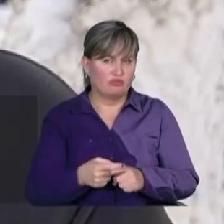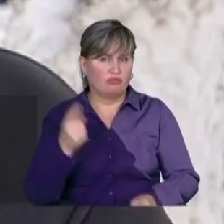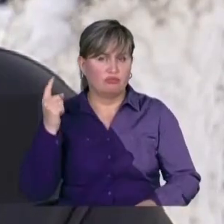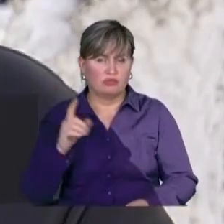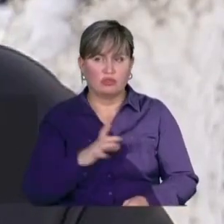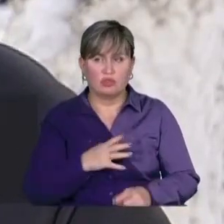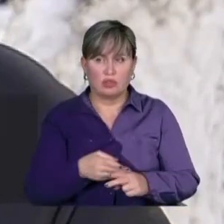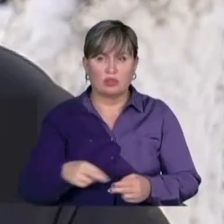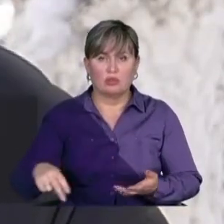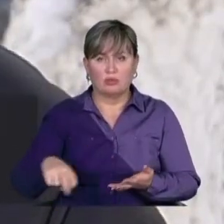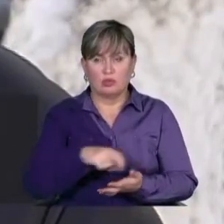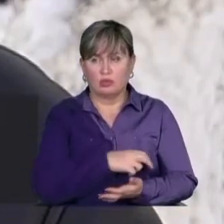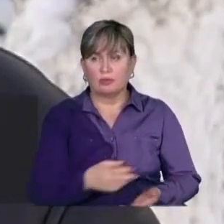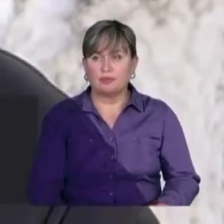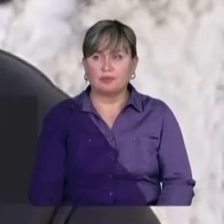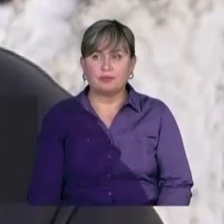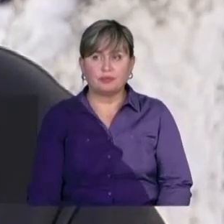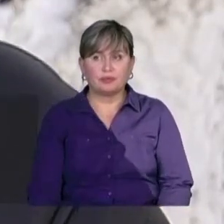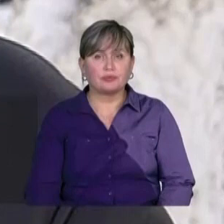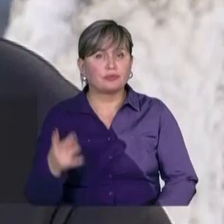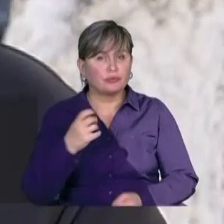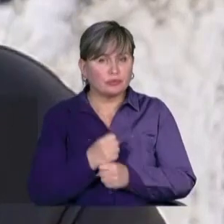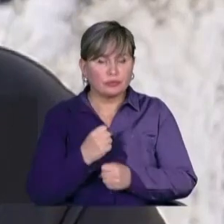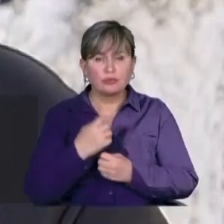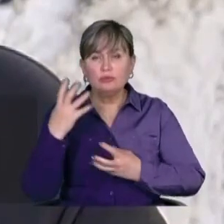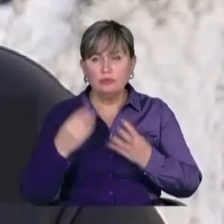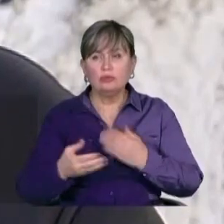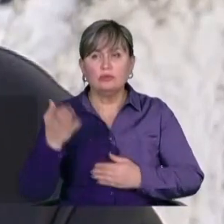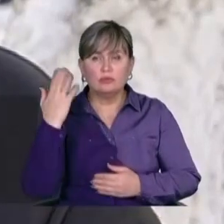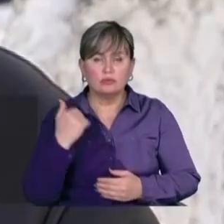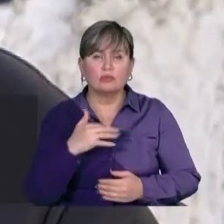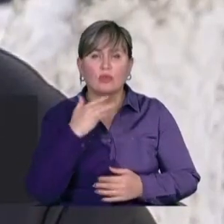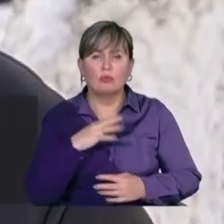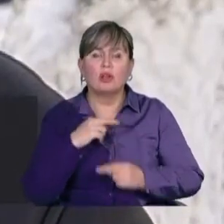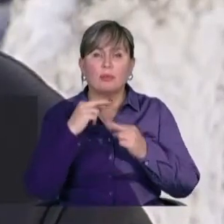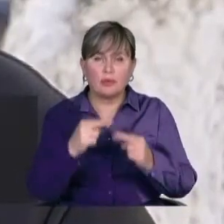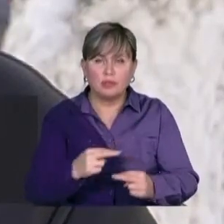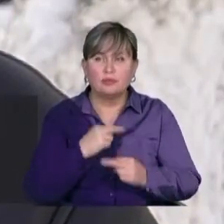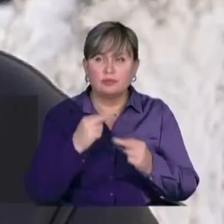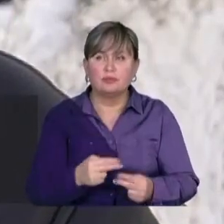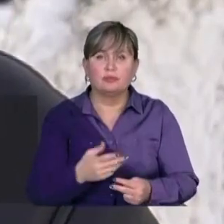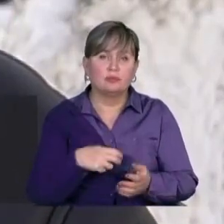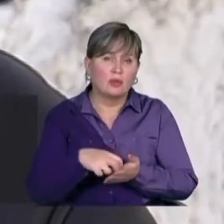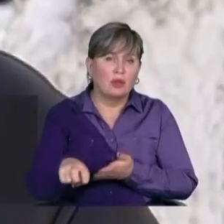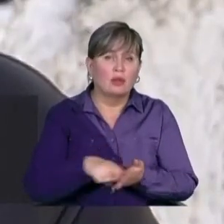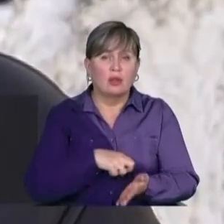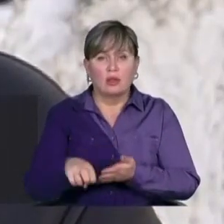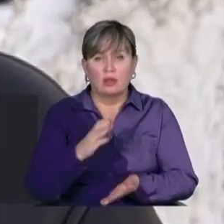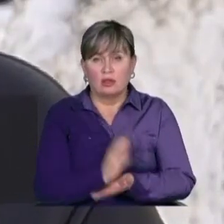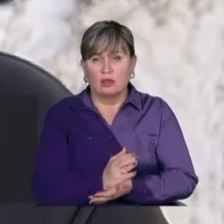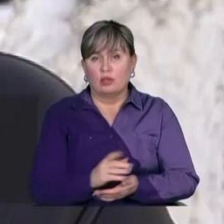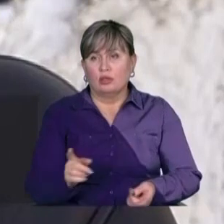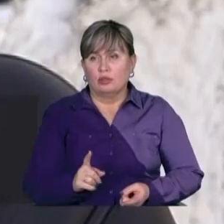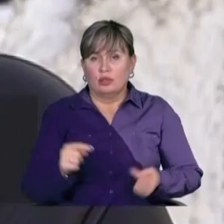этот пешеход нужно сделать светофором уже давно. Много было обращений, есть отписки, что он